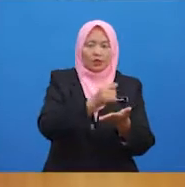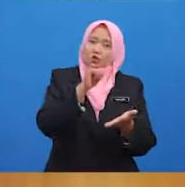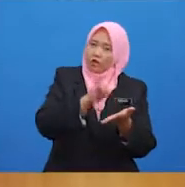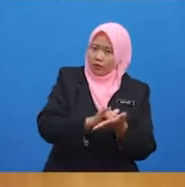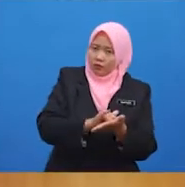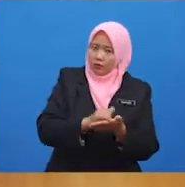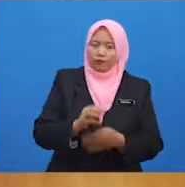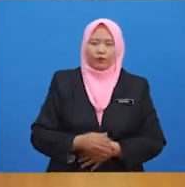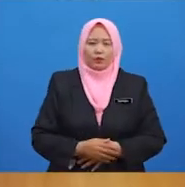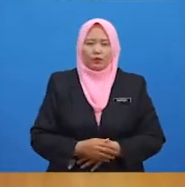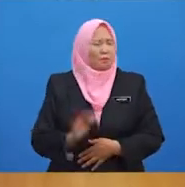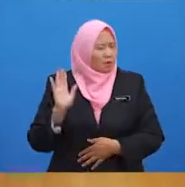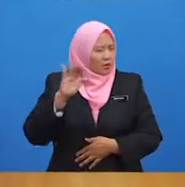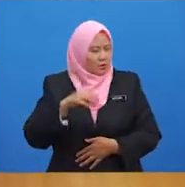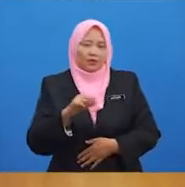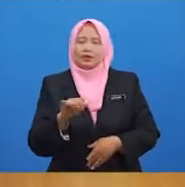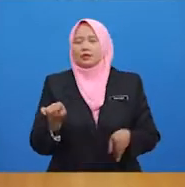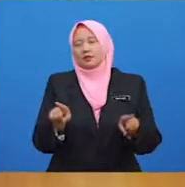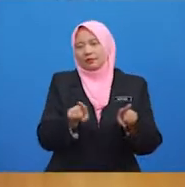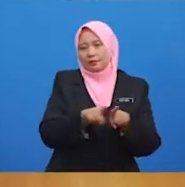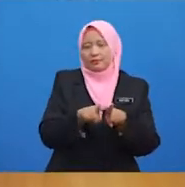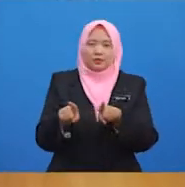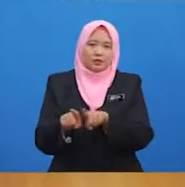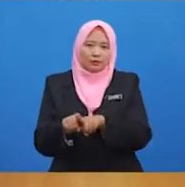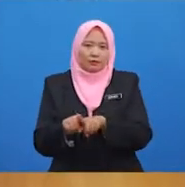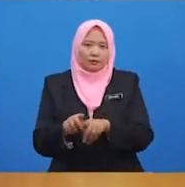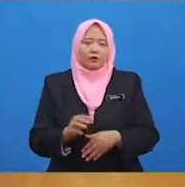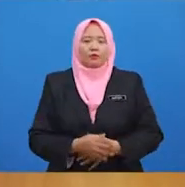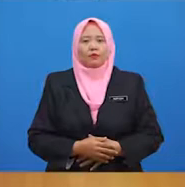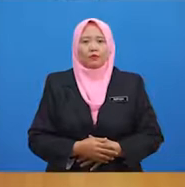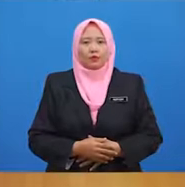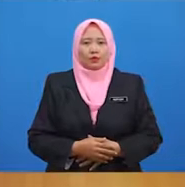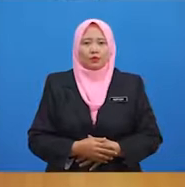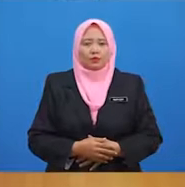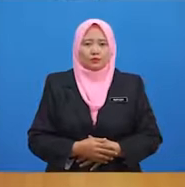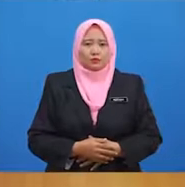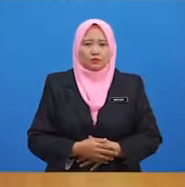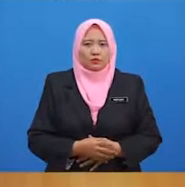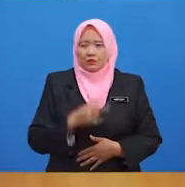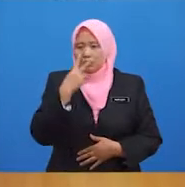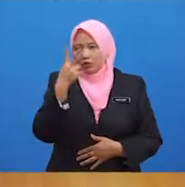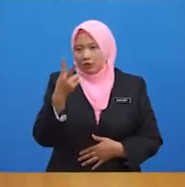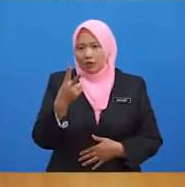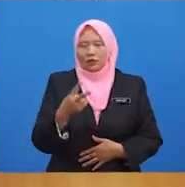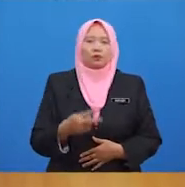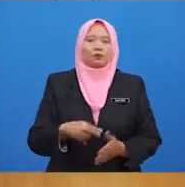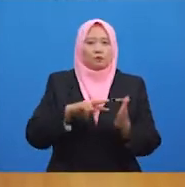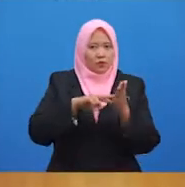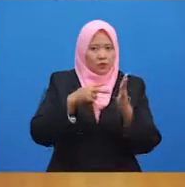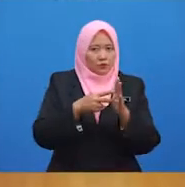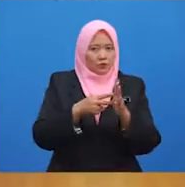Baiklah, mari kita sama-sama mengupas maksud yang tersirat di sebalik bait-bait sajak tersebut.